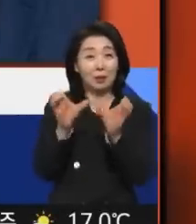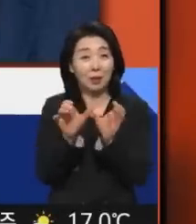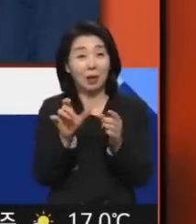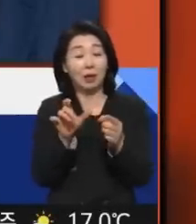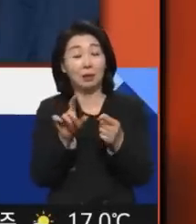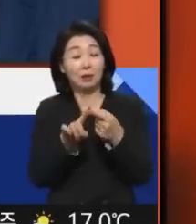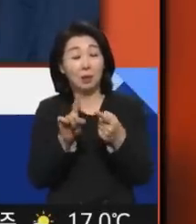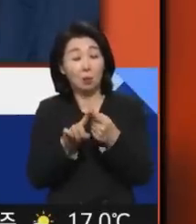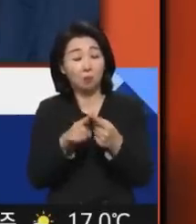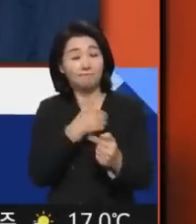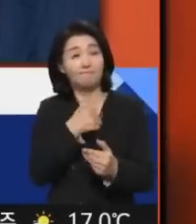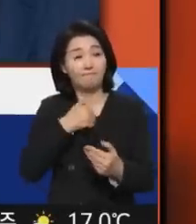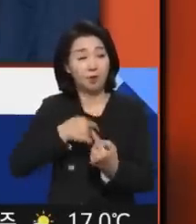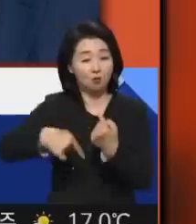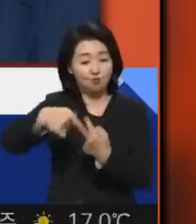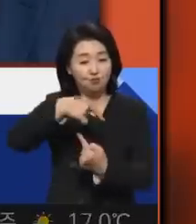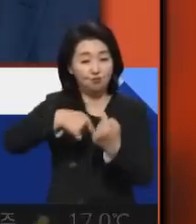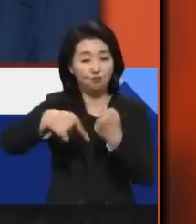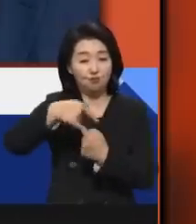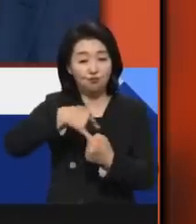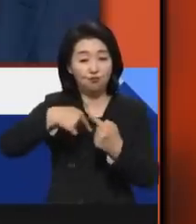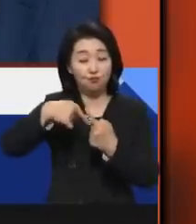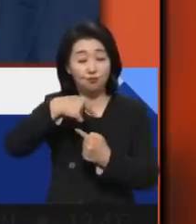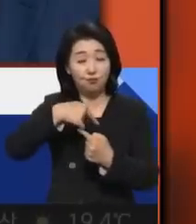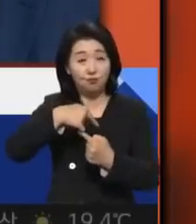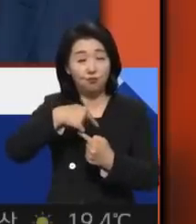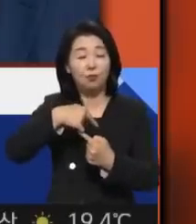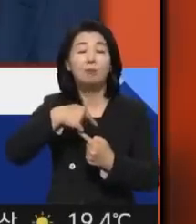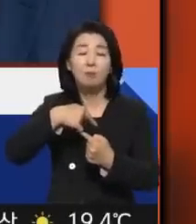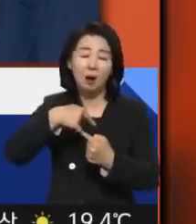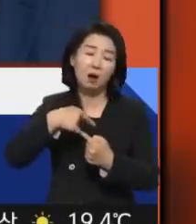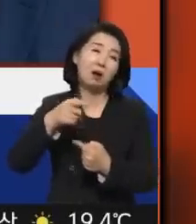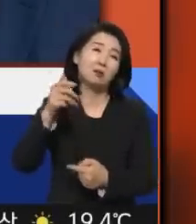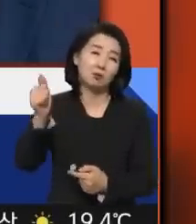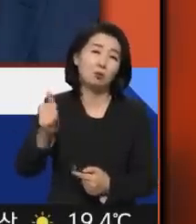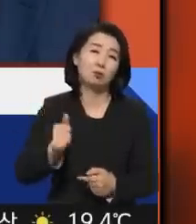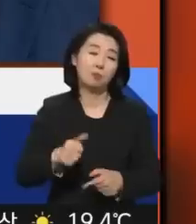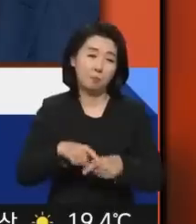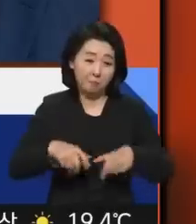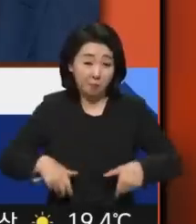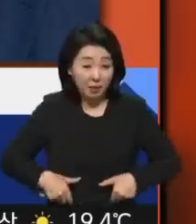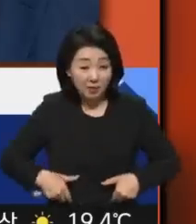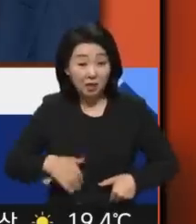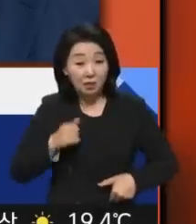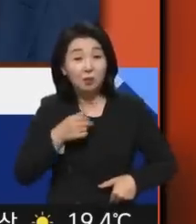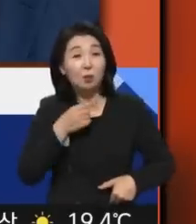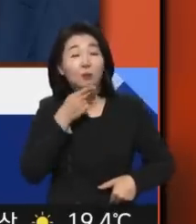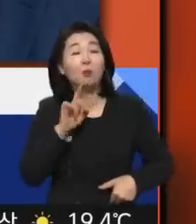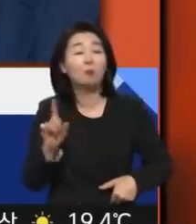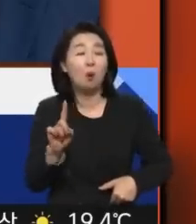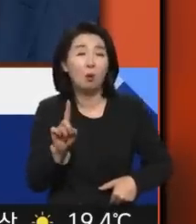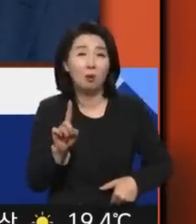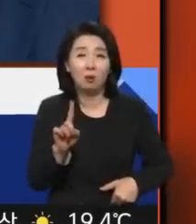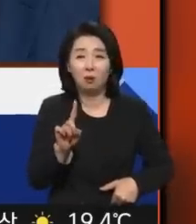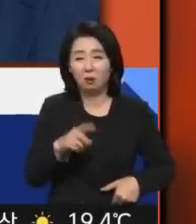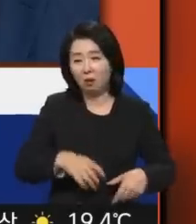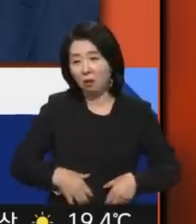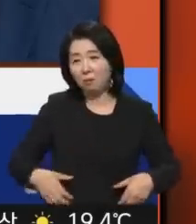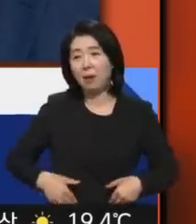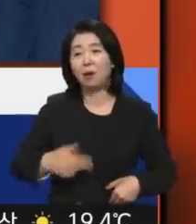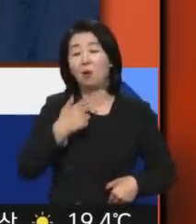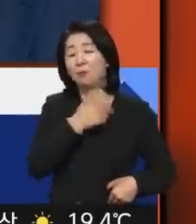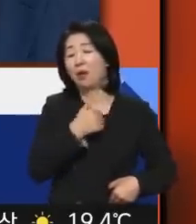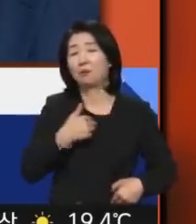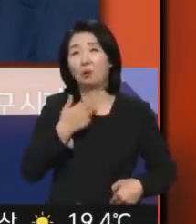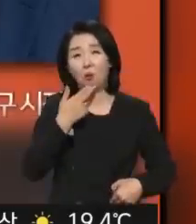당차게 운영해 나갈 그런 지도부가 배짱이 있느냐 이 말이에요. 그게 없으니까 국민들이 참